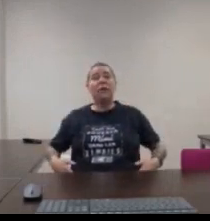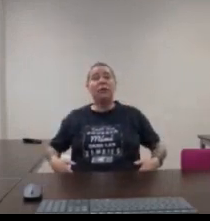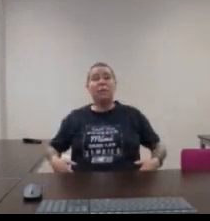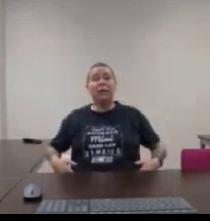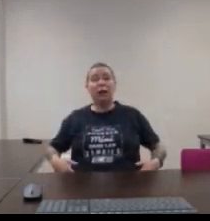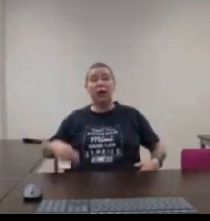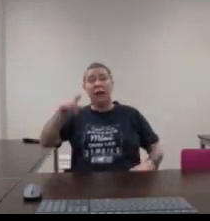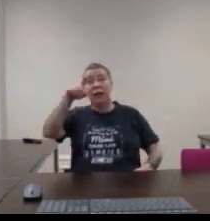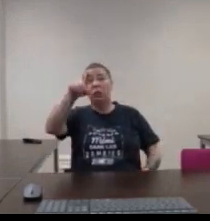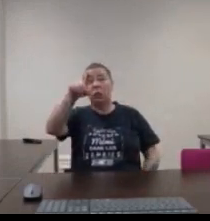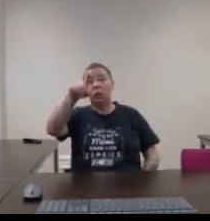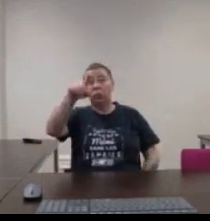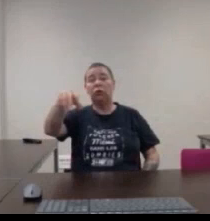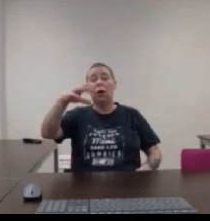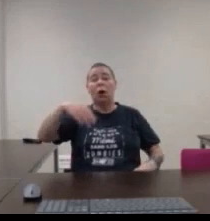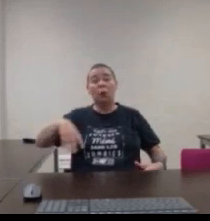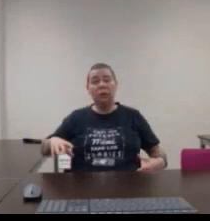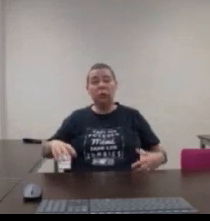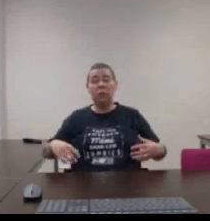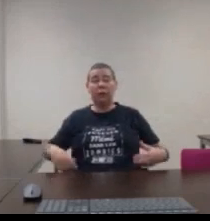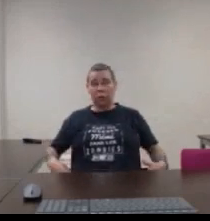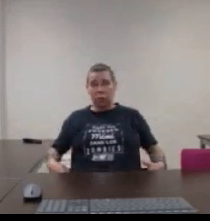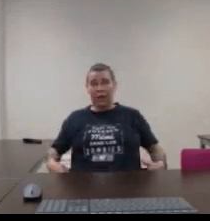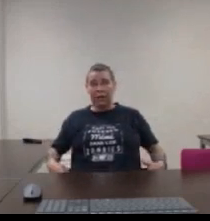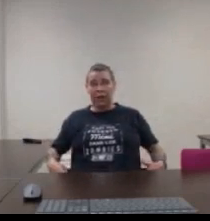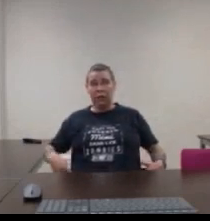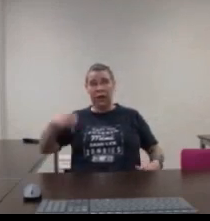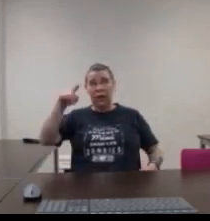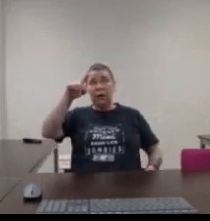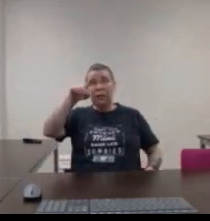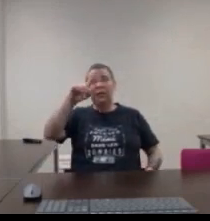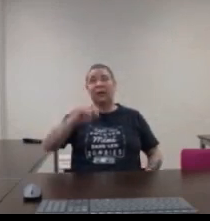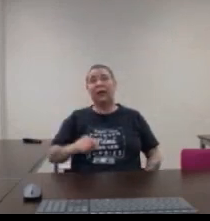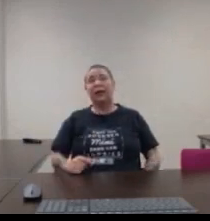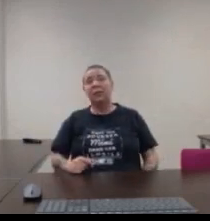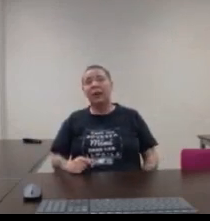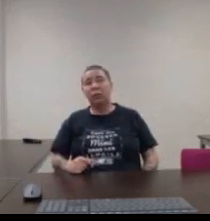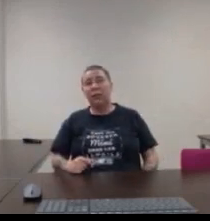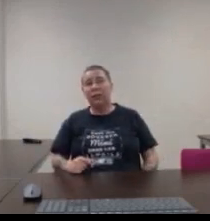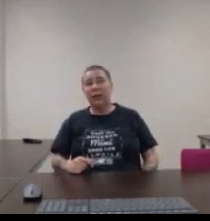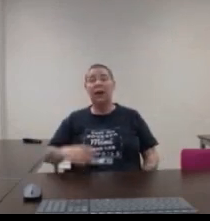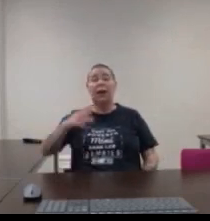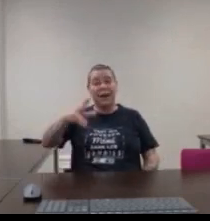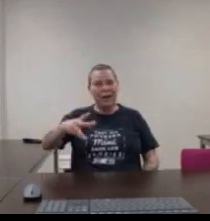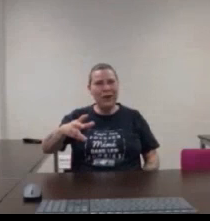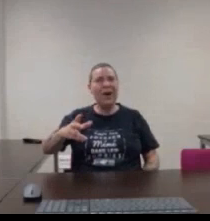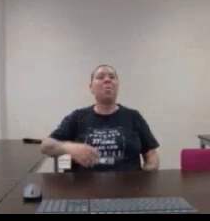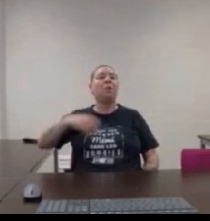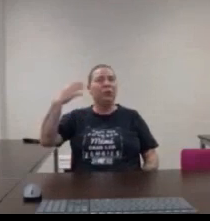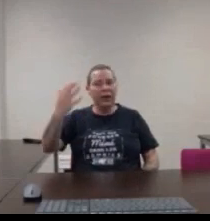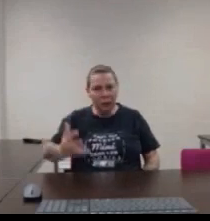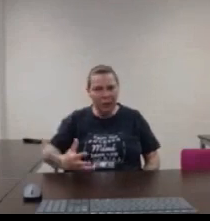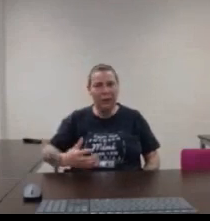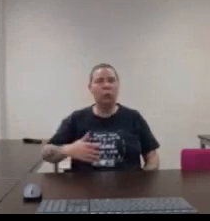tendance à avancer le bassin, et là on se rend compte que en bascule du bassin, donc le bassin avancé, le disque intervertébral est sollicité, et là